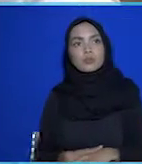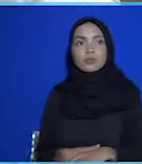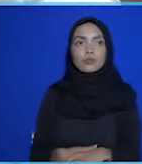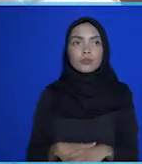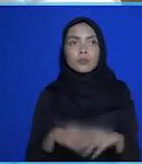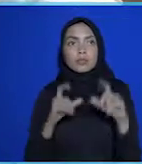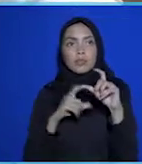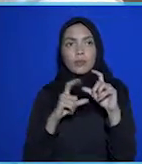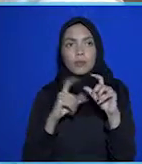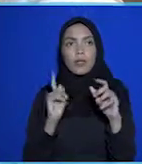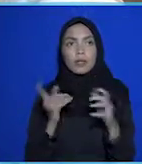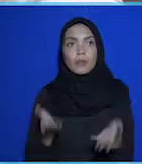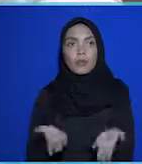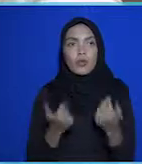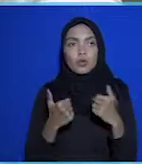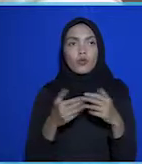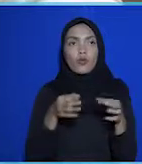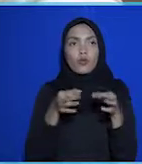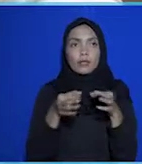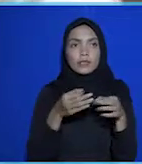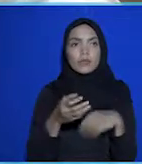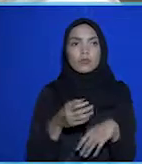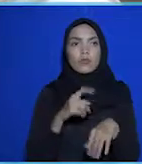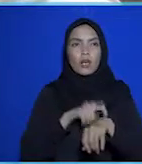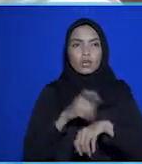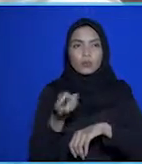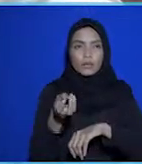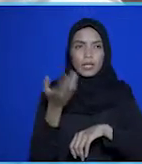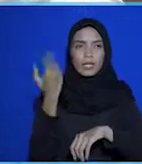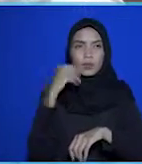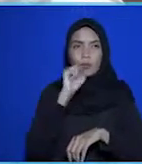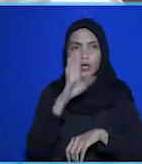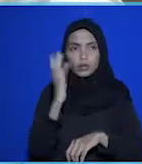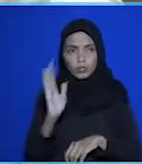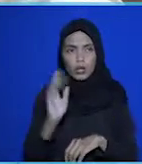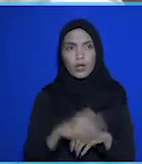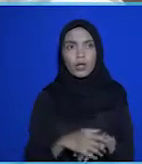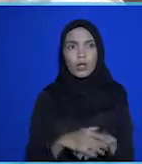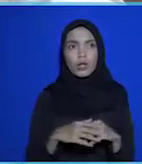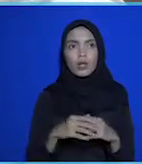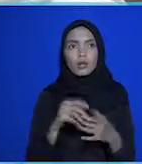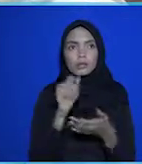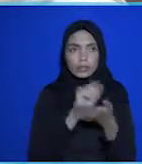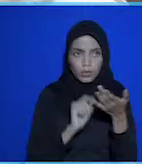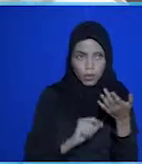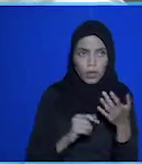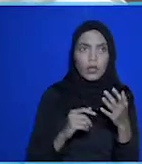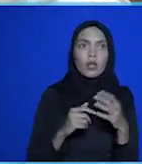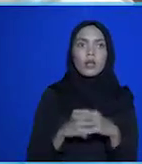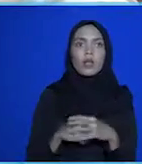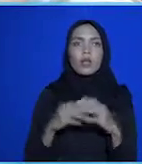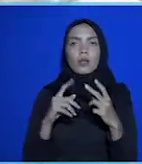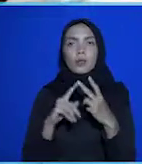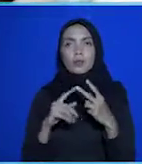September itu kita lakukan pembangunan fasilitas sementara sebagaimana yang saya sampaikan tadi ya, rumah sekolah